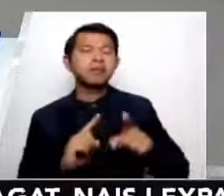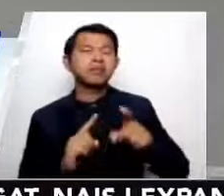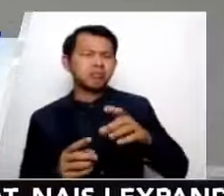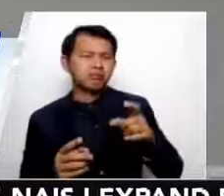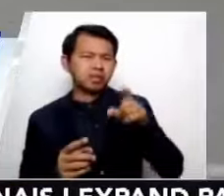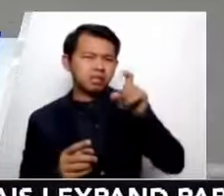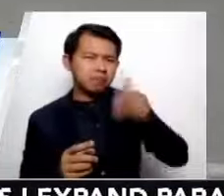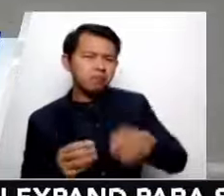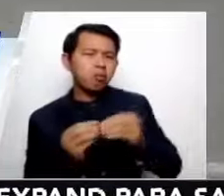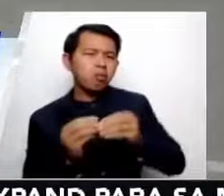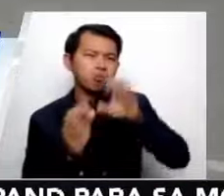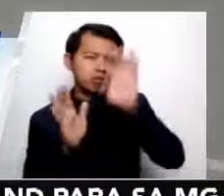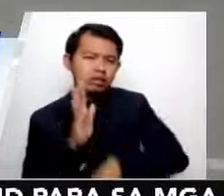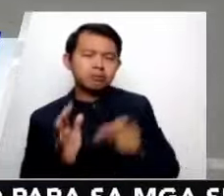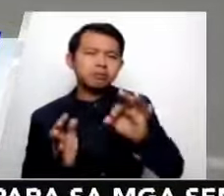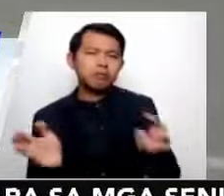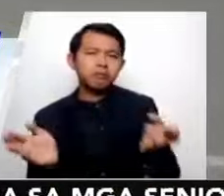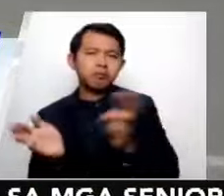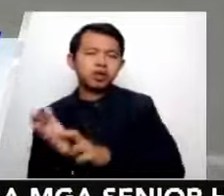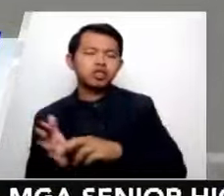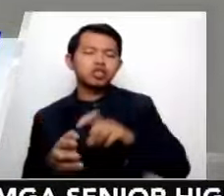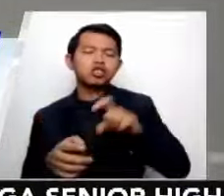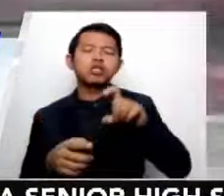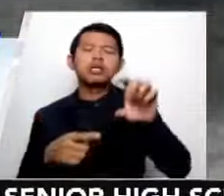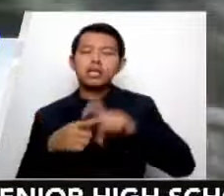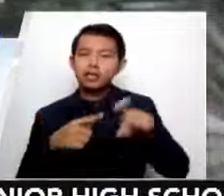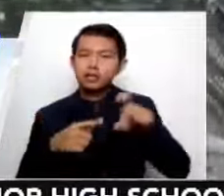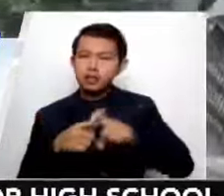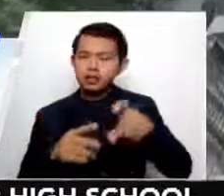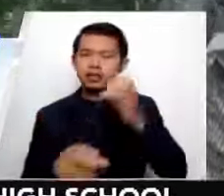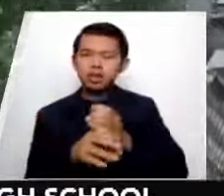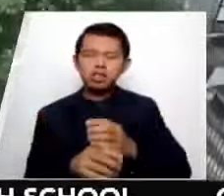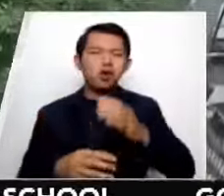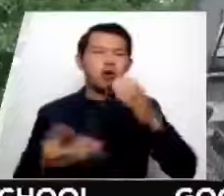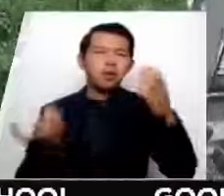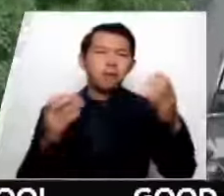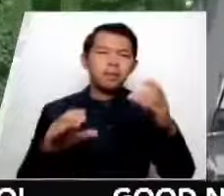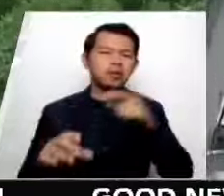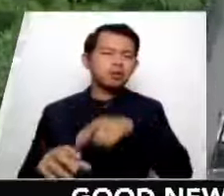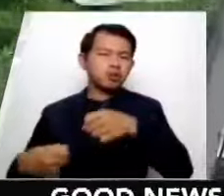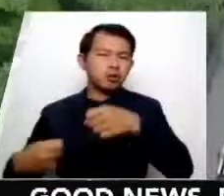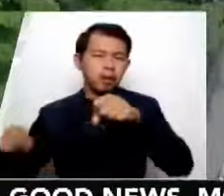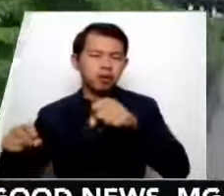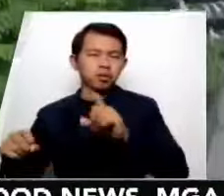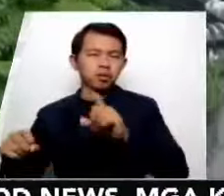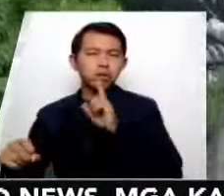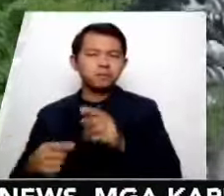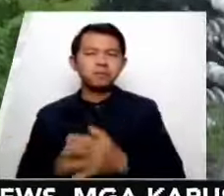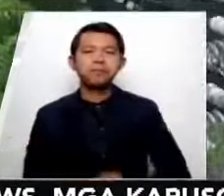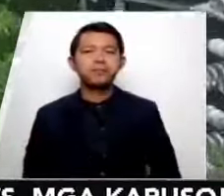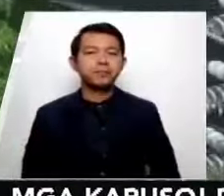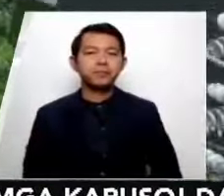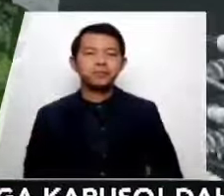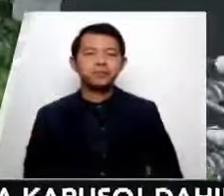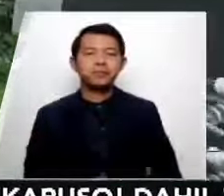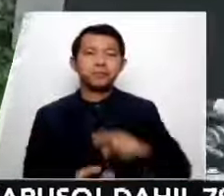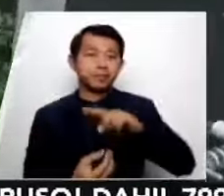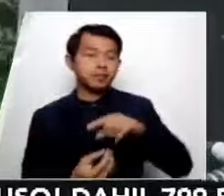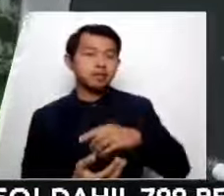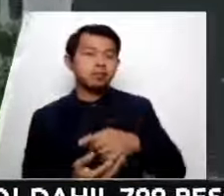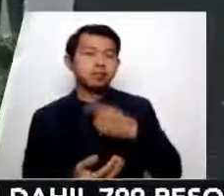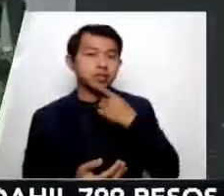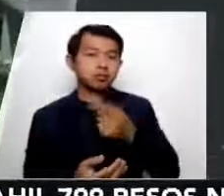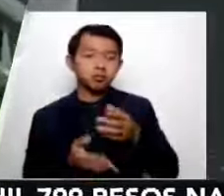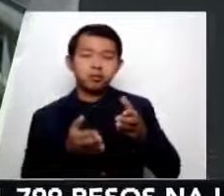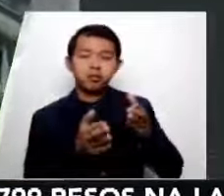ng mga e-vehicle kumpara sa mga ordinaryong motor. Idinagdag naman ang Espanya Boulevard sa Maynila, Boni Avenue sa Mandaluyong